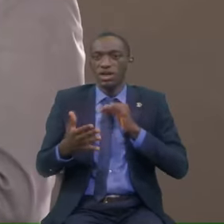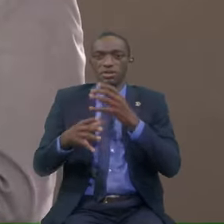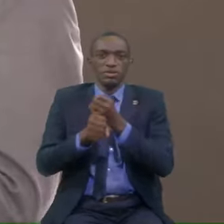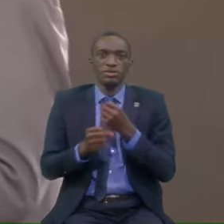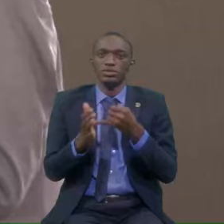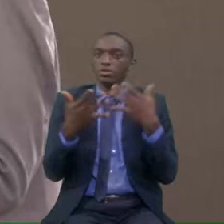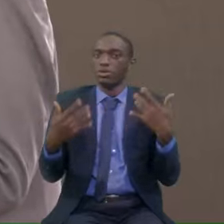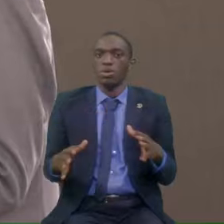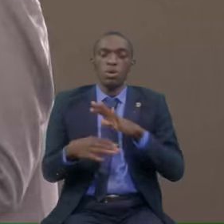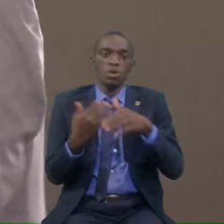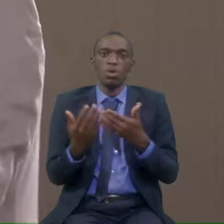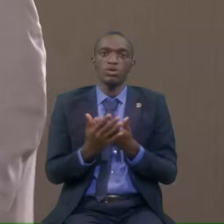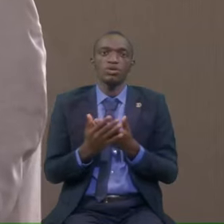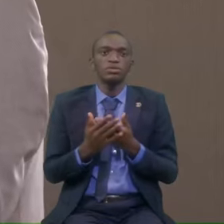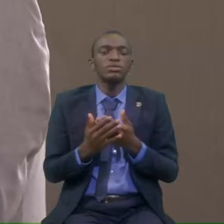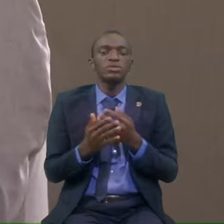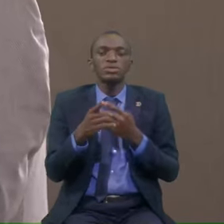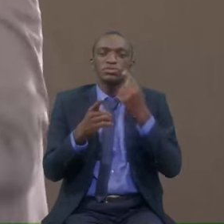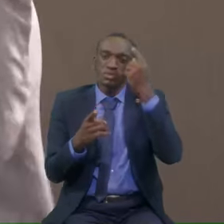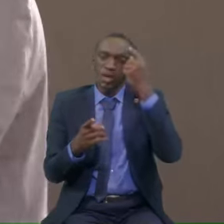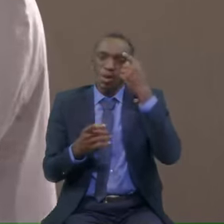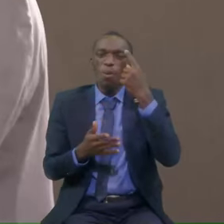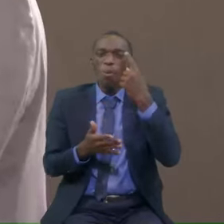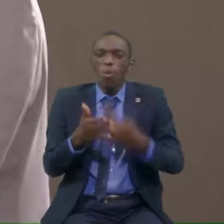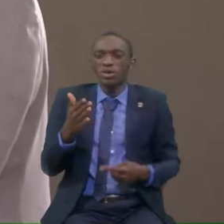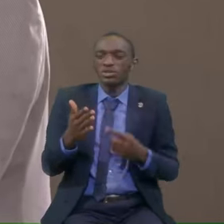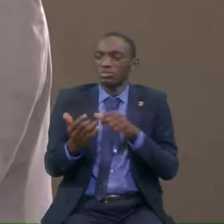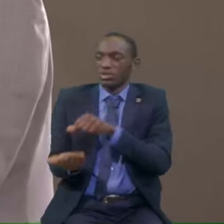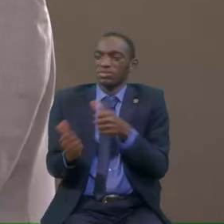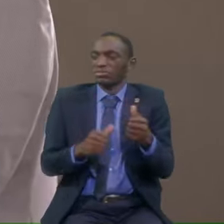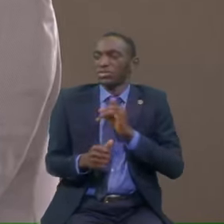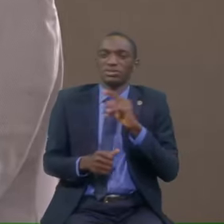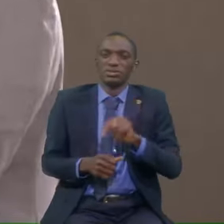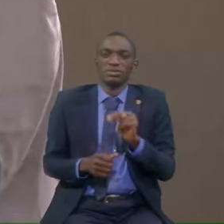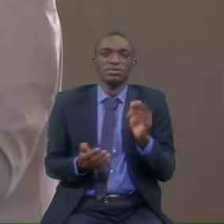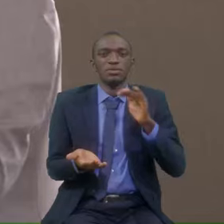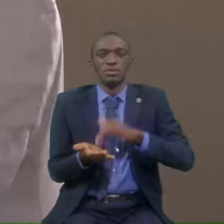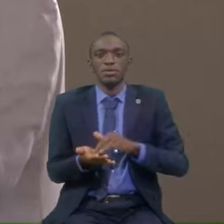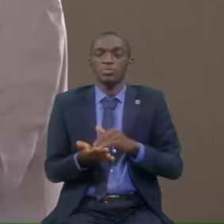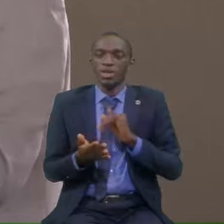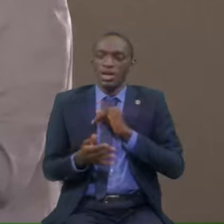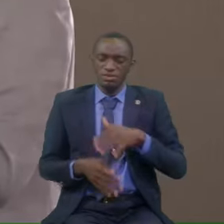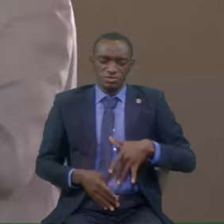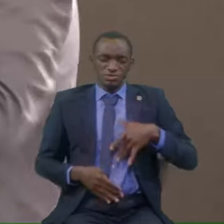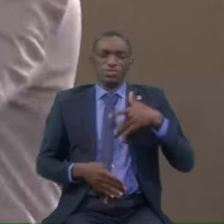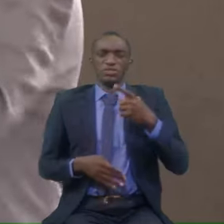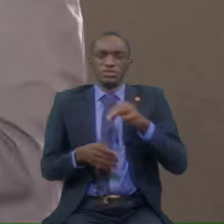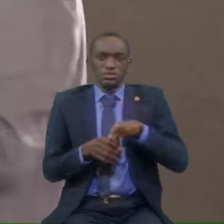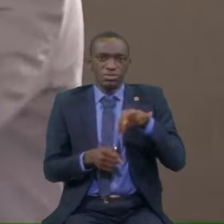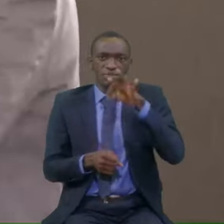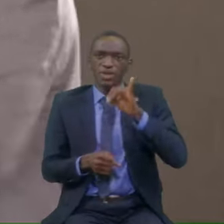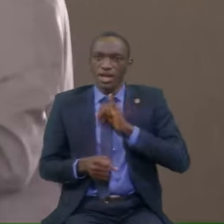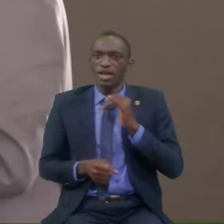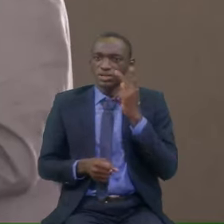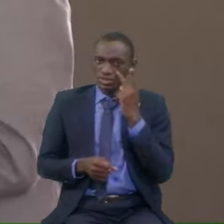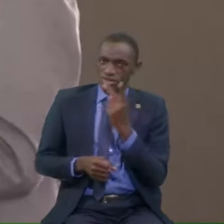Mais, quelle Pentecôte est-ce que j'attends? Quel baptême j'attends encore? Oh, je sens l'Esprit. Je vois